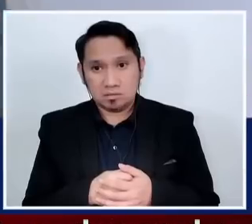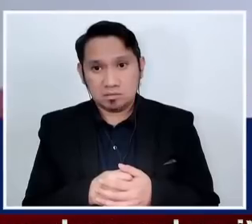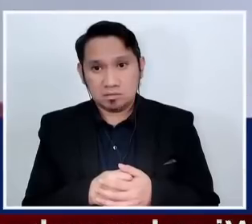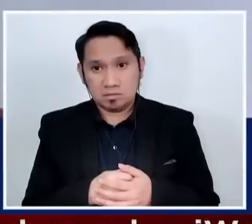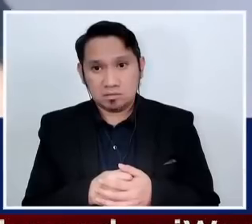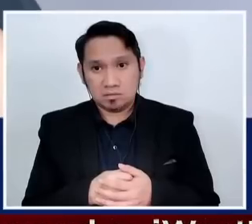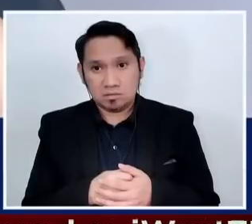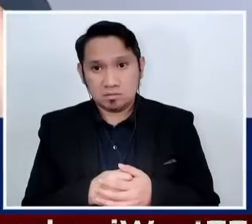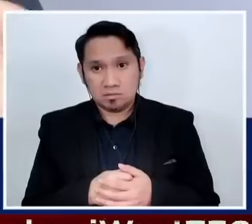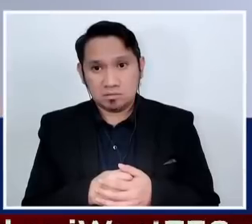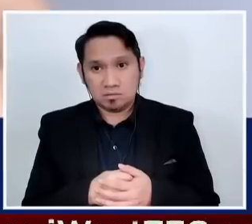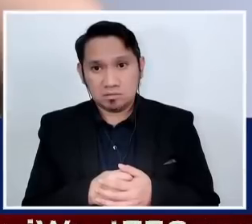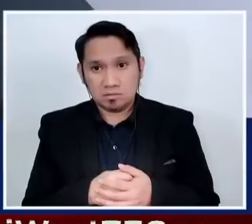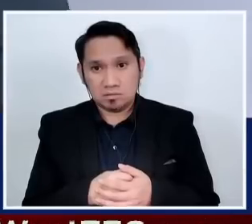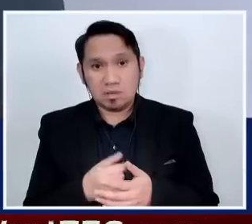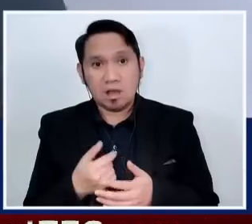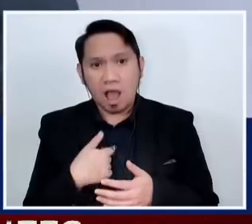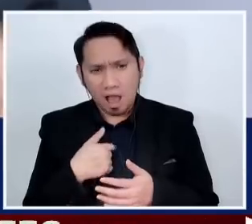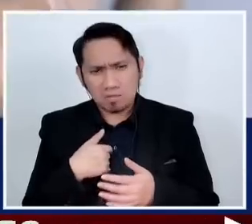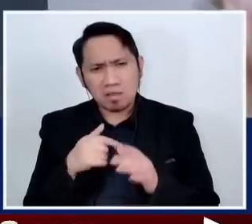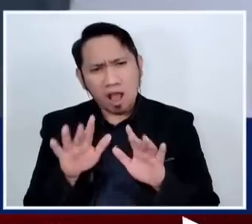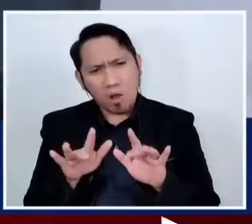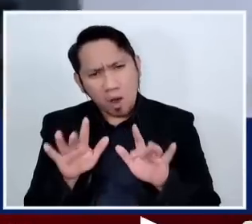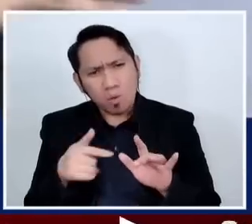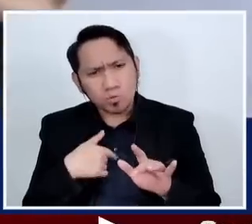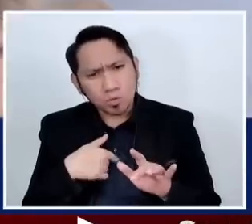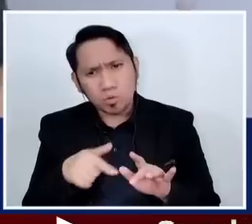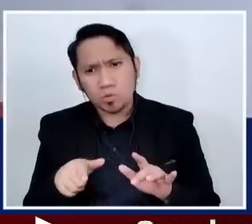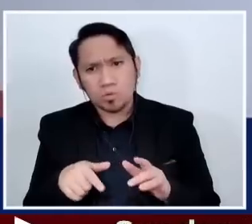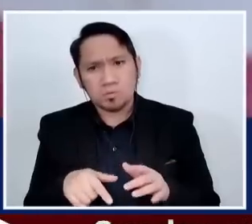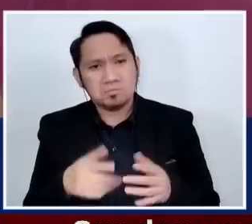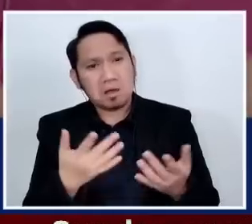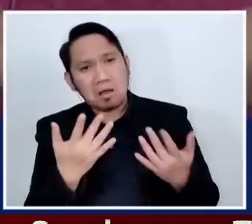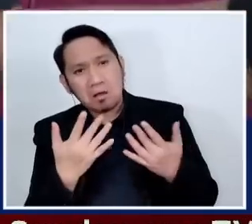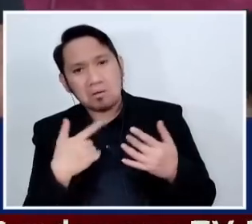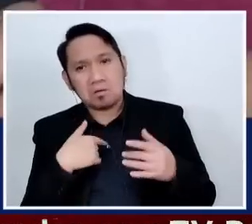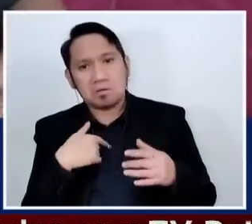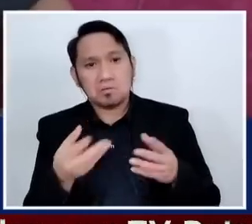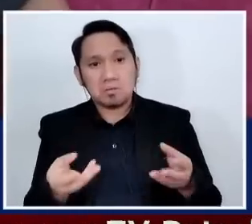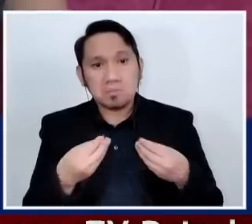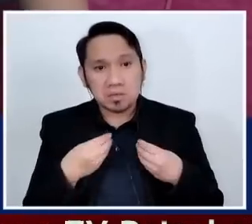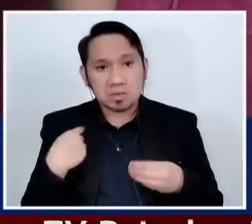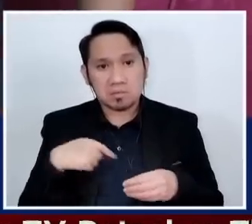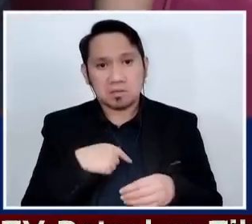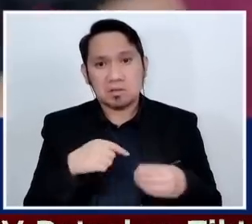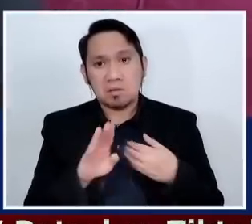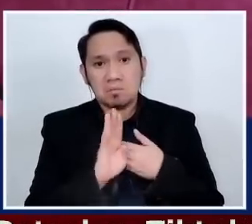sa'yo. Wala. Ako nagmakaawa ako sa'yo, Glo. Nagmakaawa ako sa'yo. Bigay mo yung pera namin.